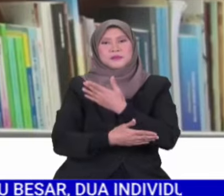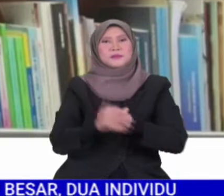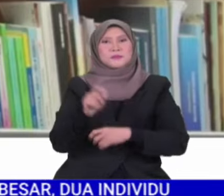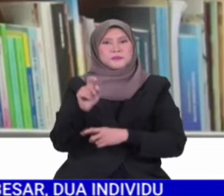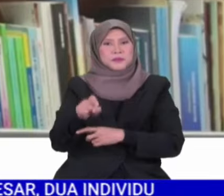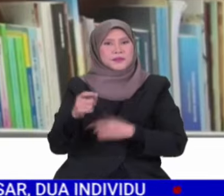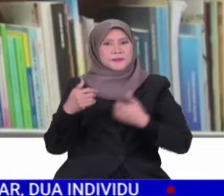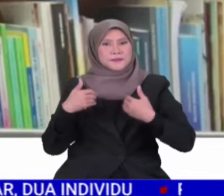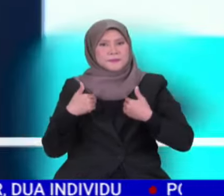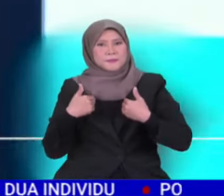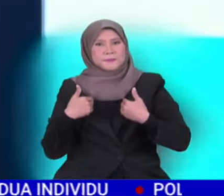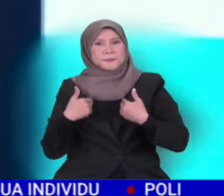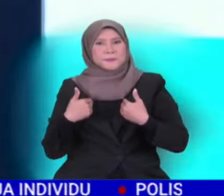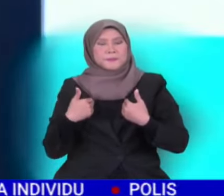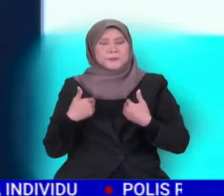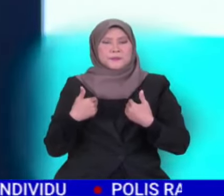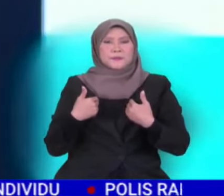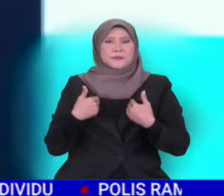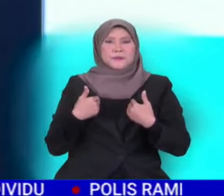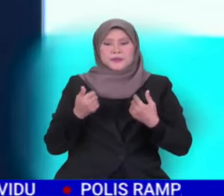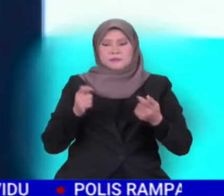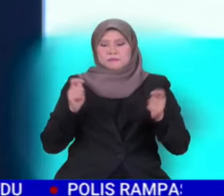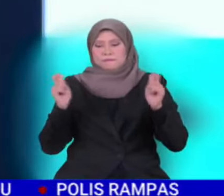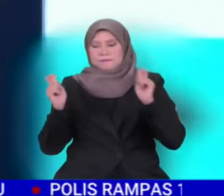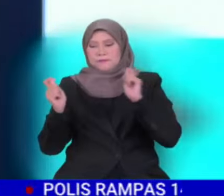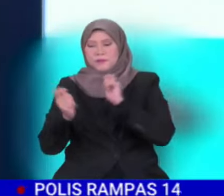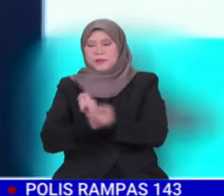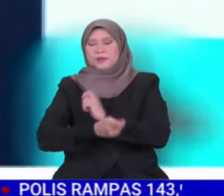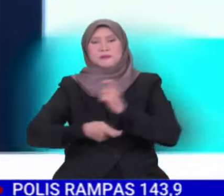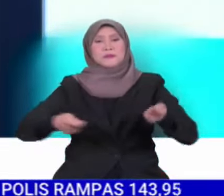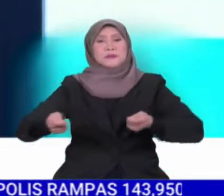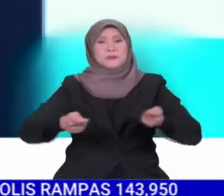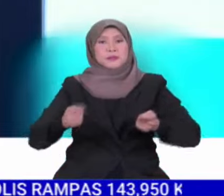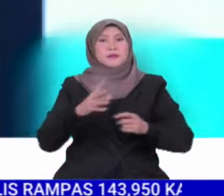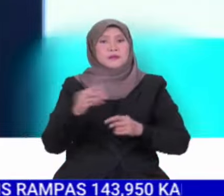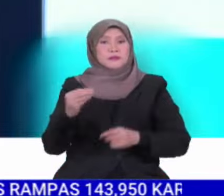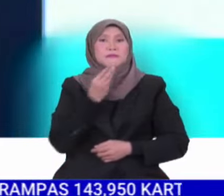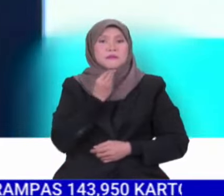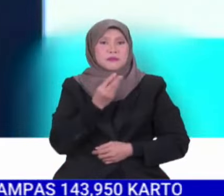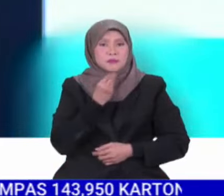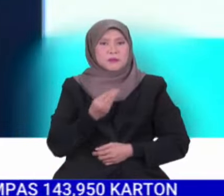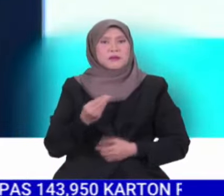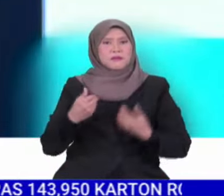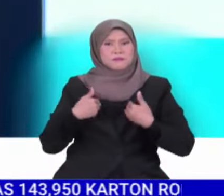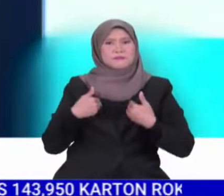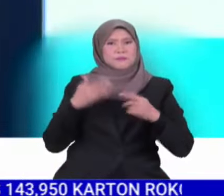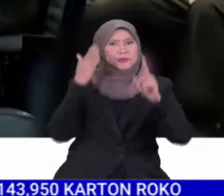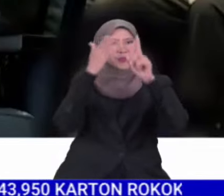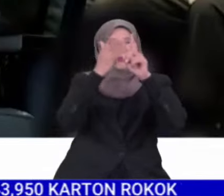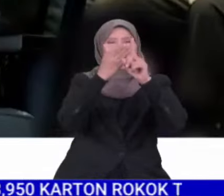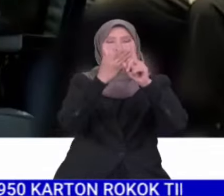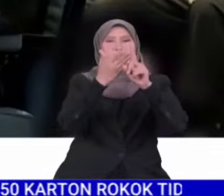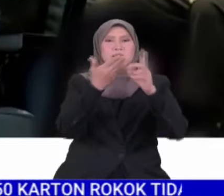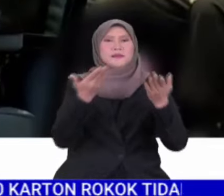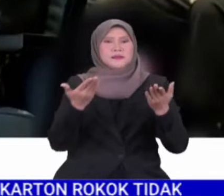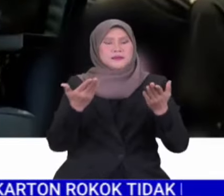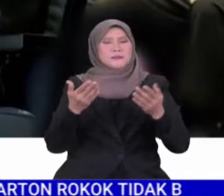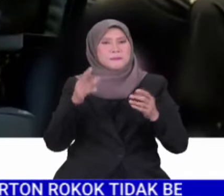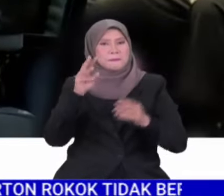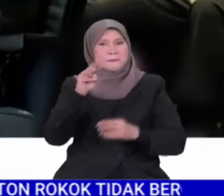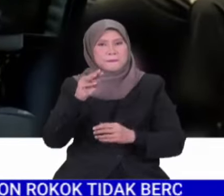ataupun kebangkitan dalam pentadbiran ini, Datuk Seri Anwar Ibrahim memberikan tumpuan kepada soal madani, soal mampan,